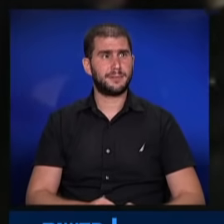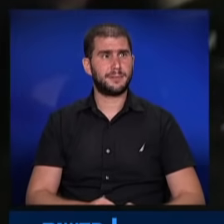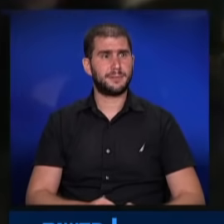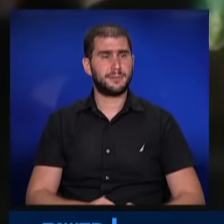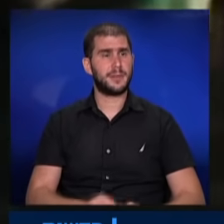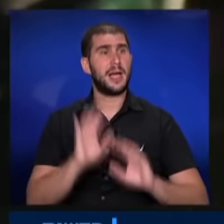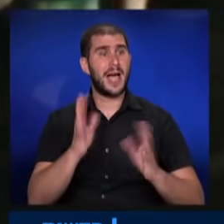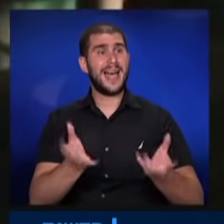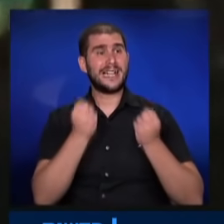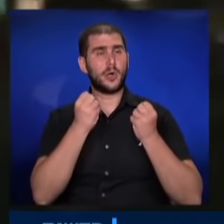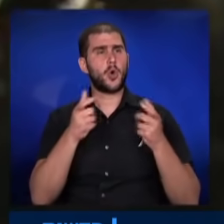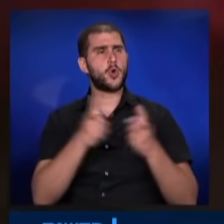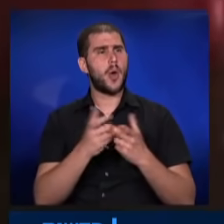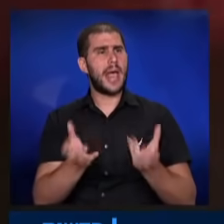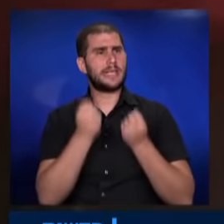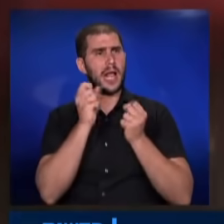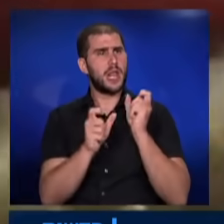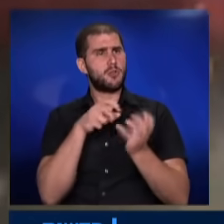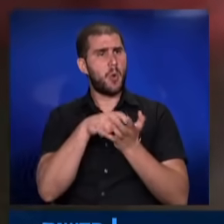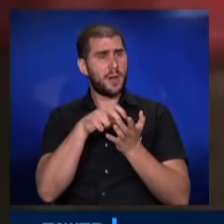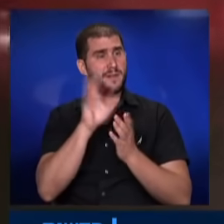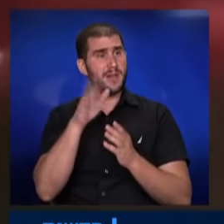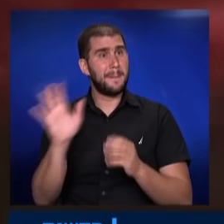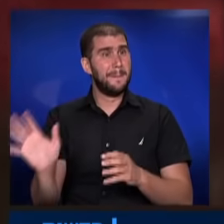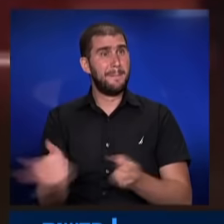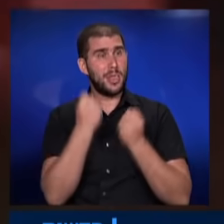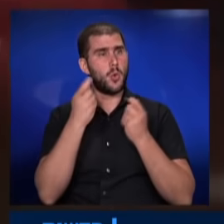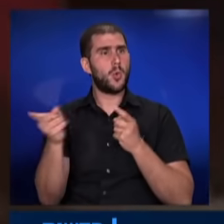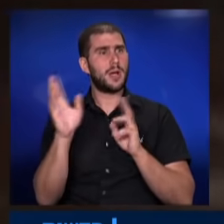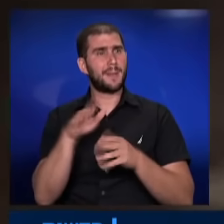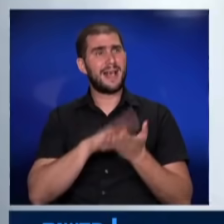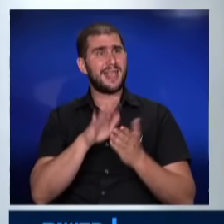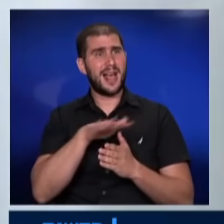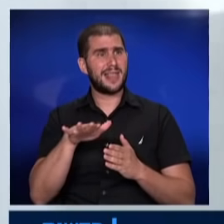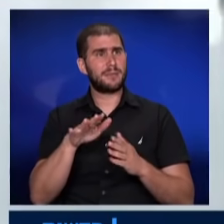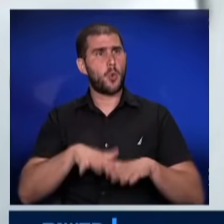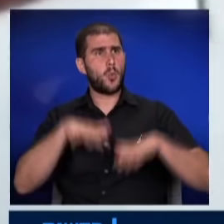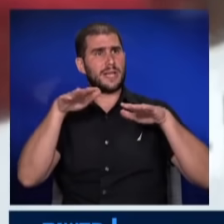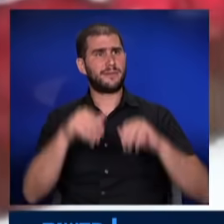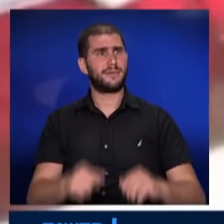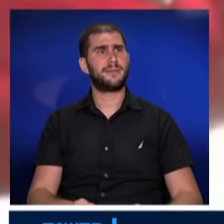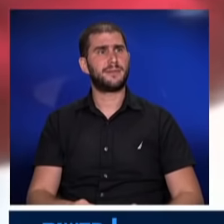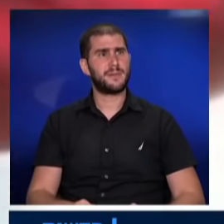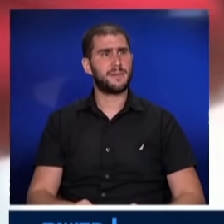כך חילצו כוחות ההצלה הולכי רגל, וגם פינו ברגע האחרון גן ילדים שהוצף.